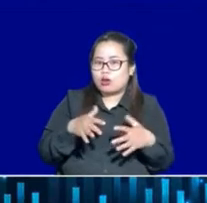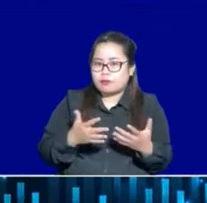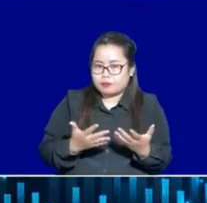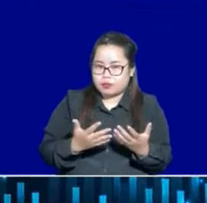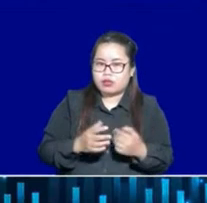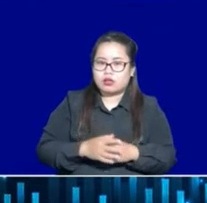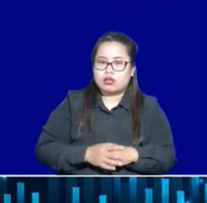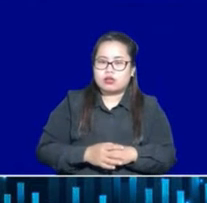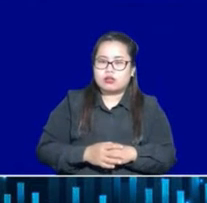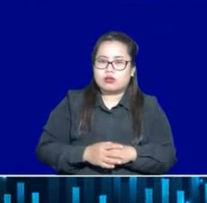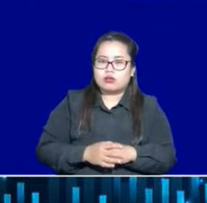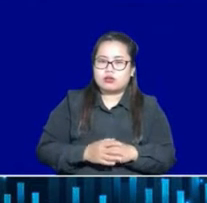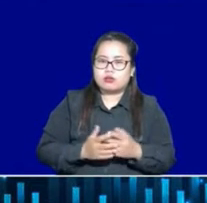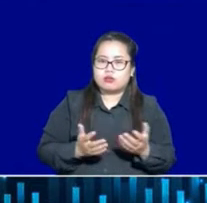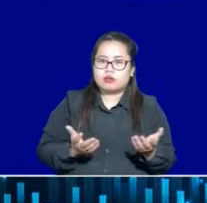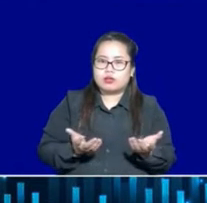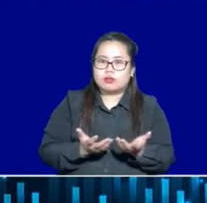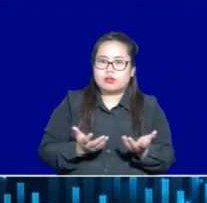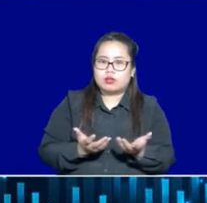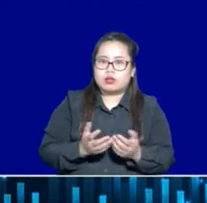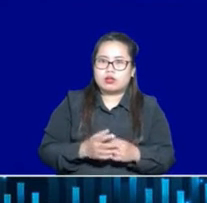pada Ibu Rektor ITB.